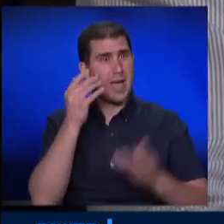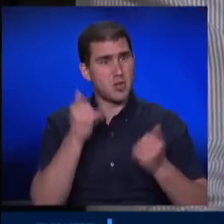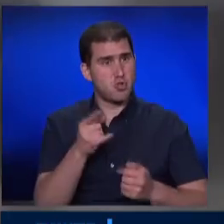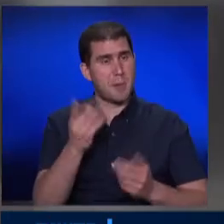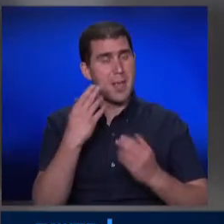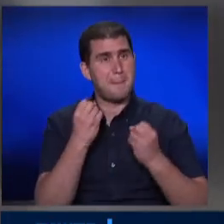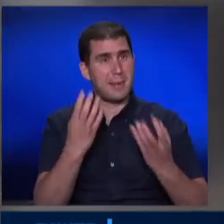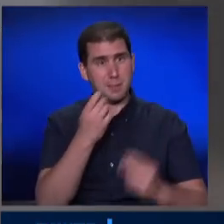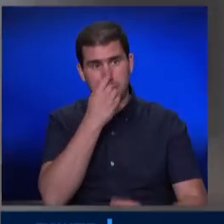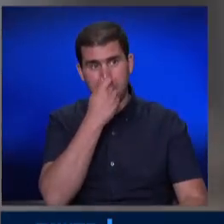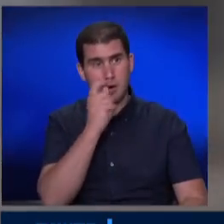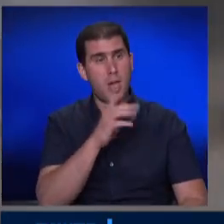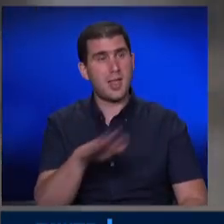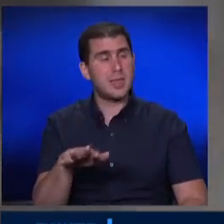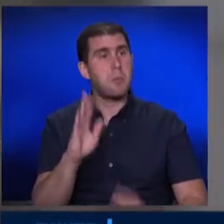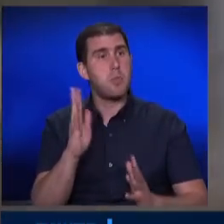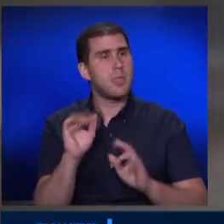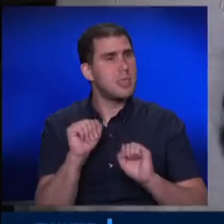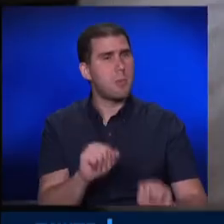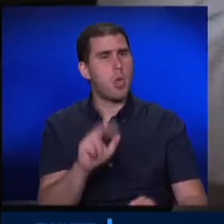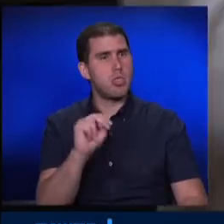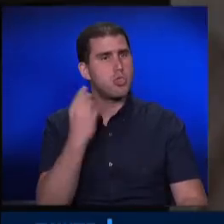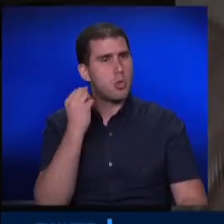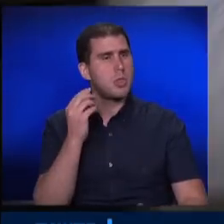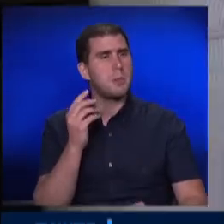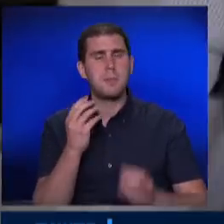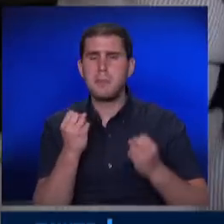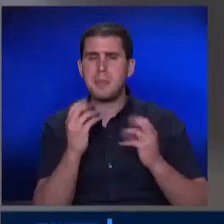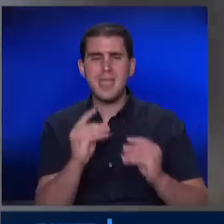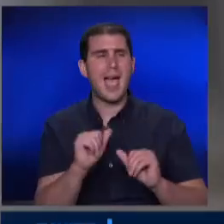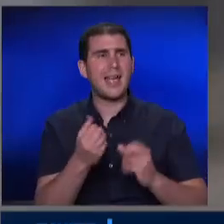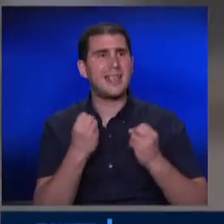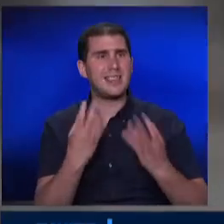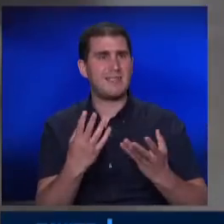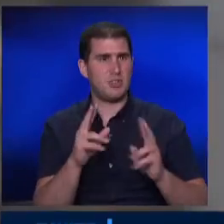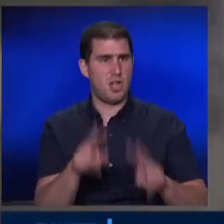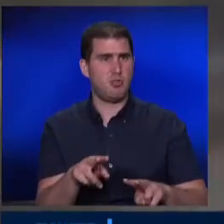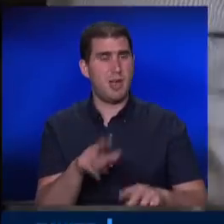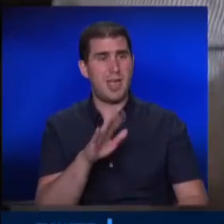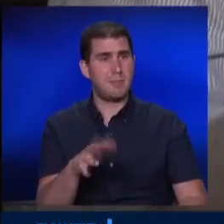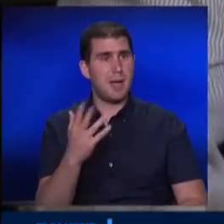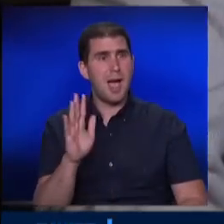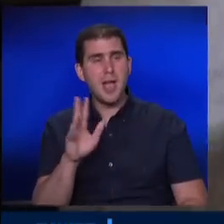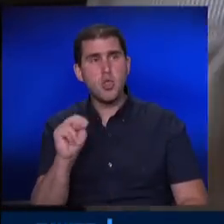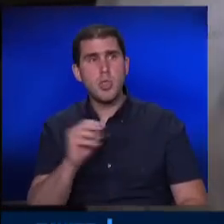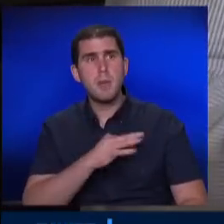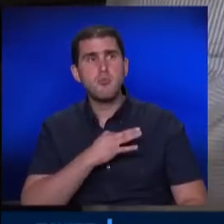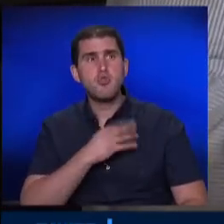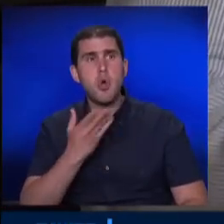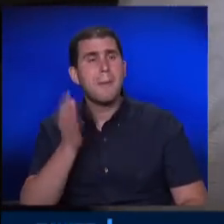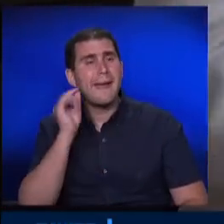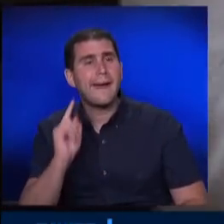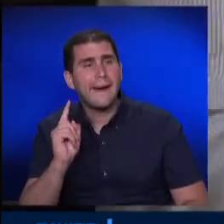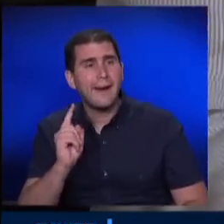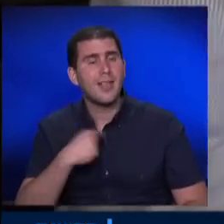היה מדהים. כל הילדים מאוד מאוד תמכו בנון באופן הכי טבעי בעולם. הילדים, היי נון, מה